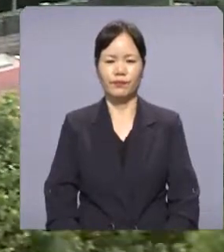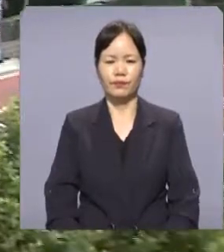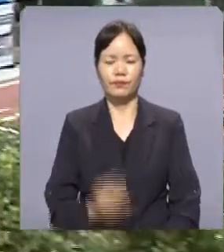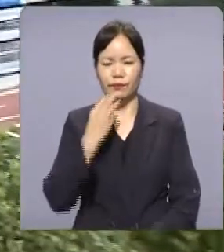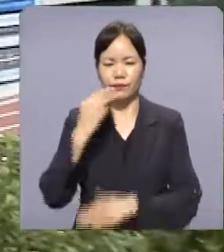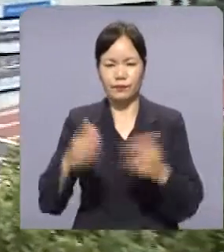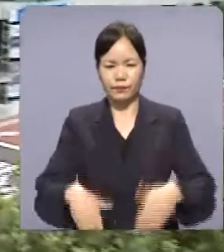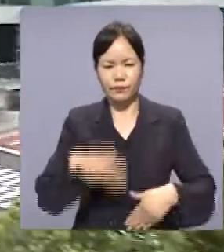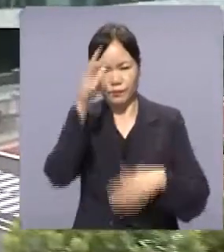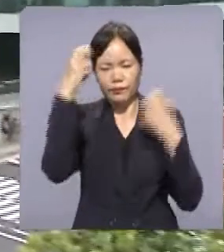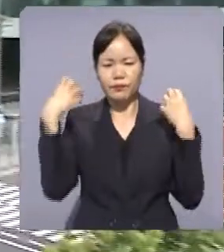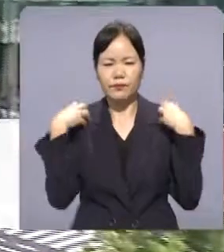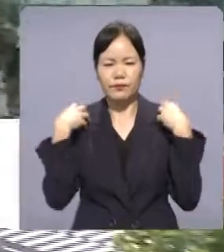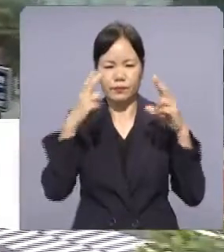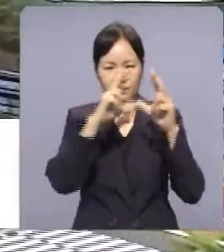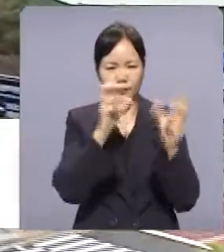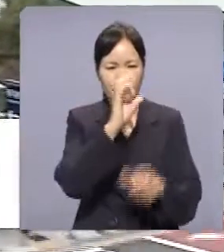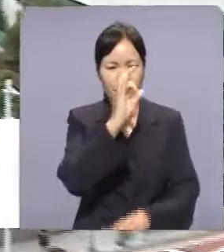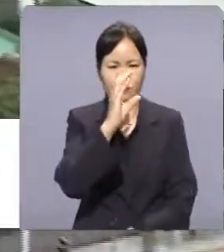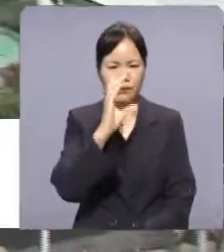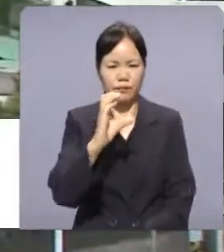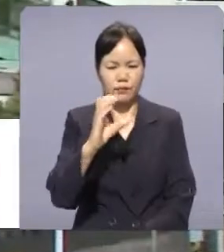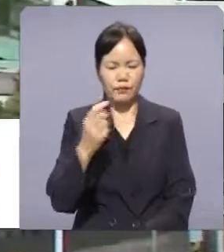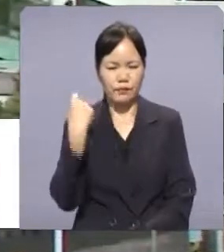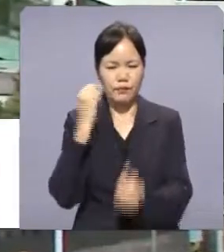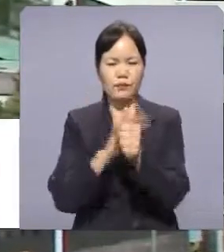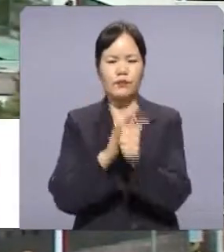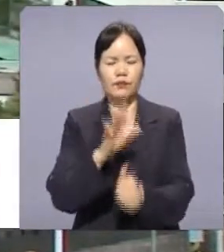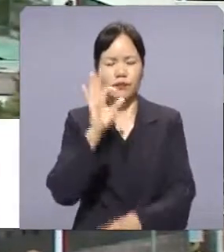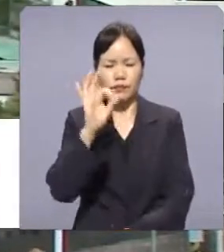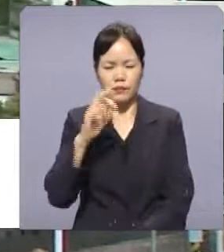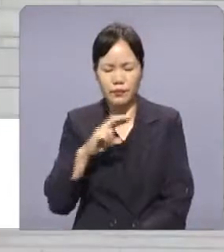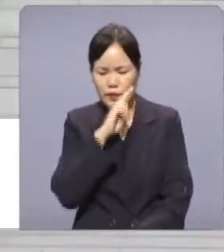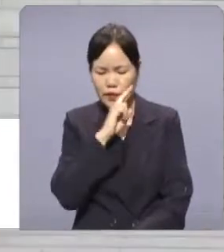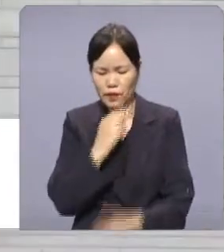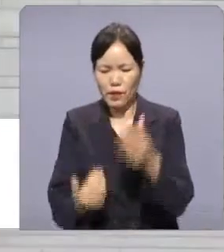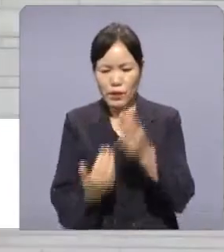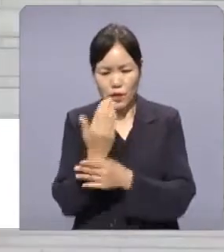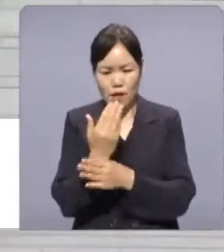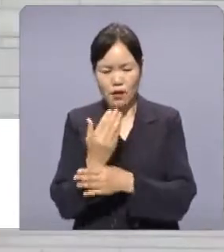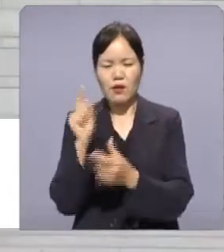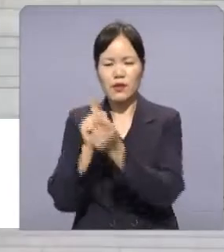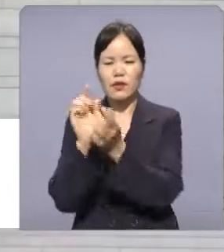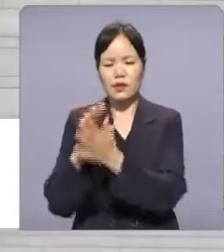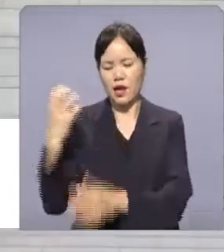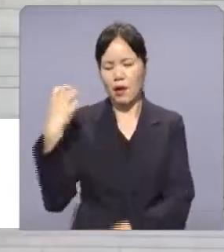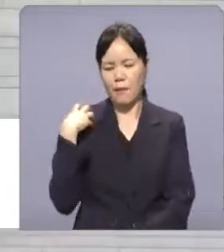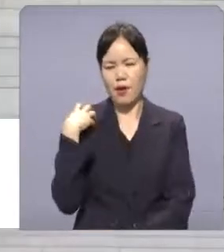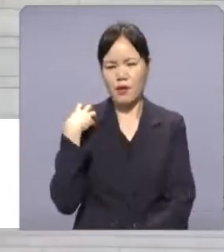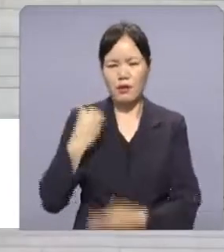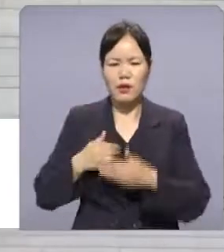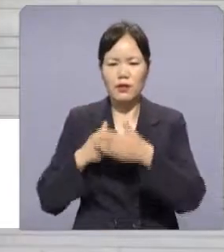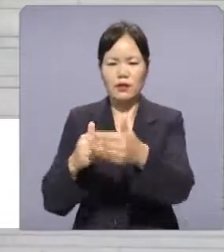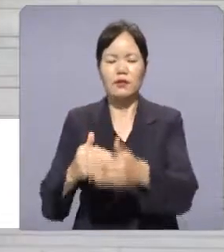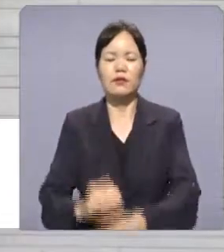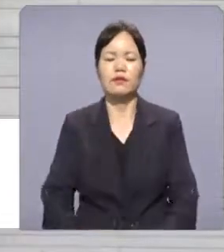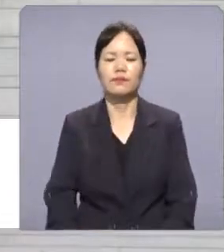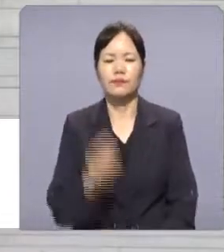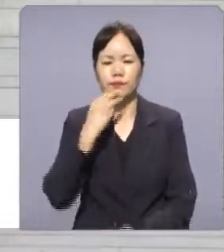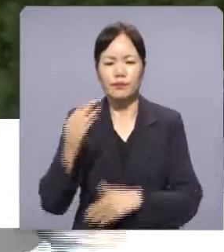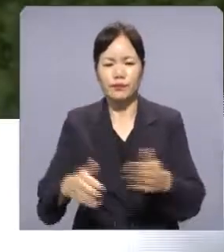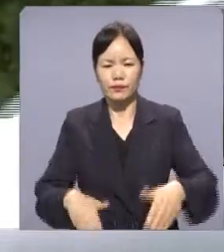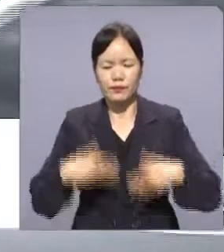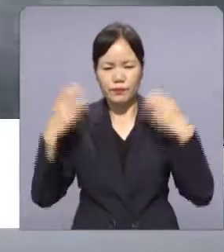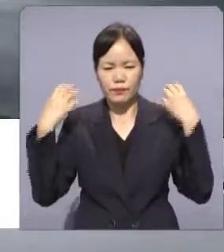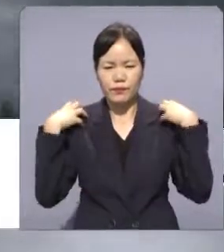경기 남부경찰청이 성남FC 후원금 의혹 사건 보완 수사를 직접 맡아 진행하기로 했습니다.